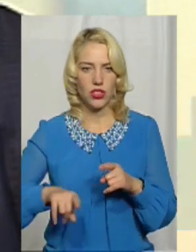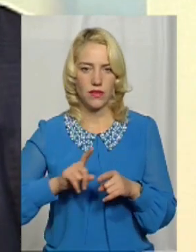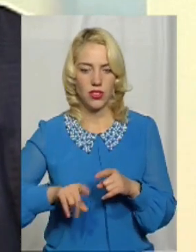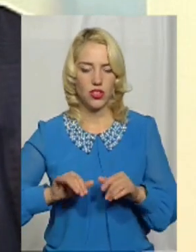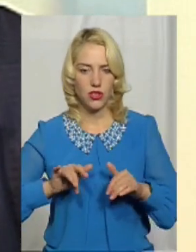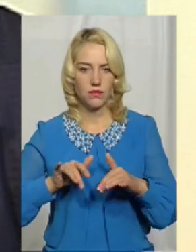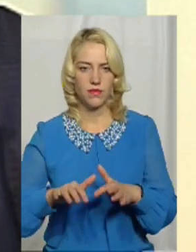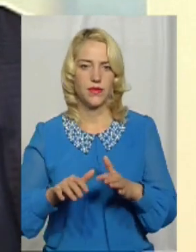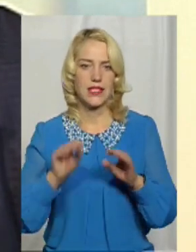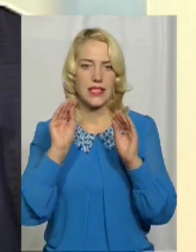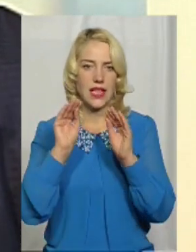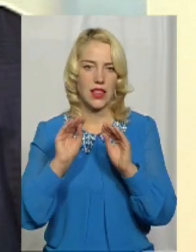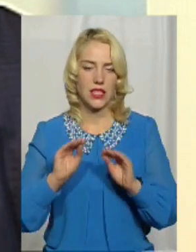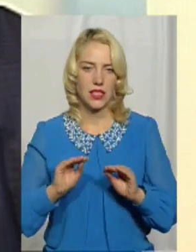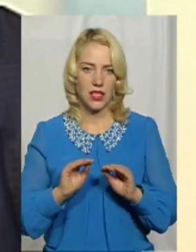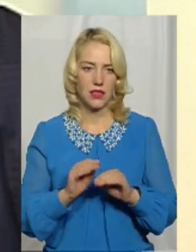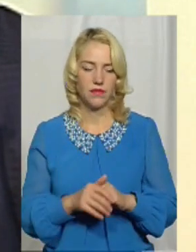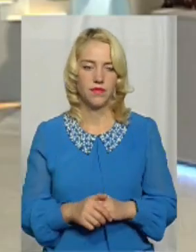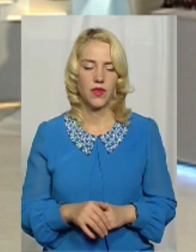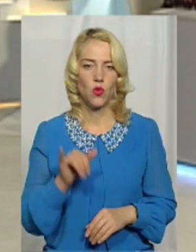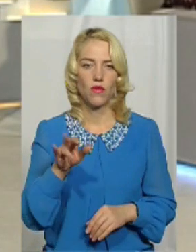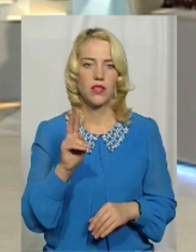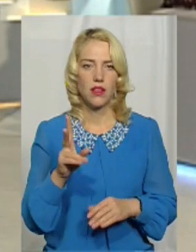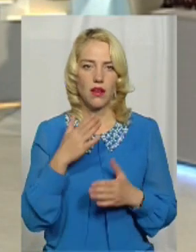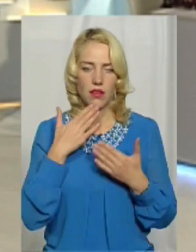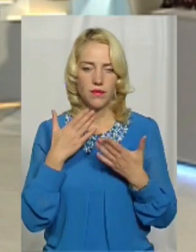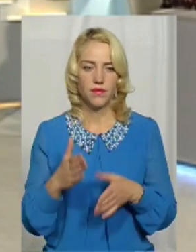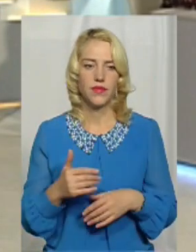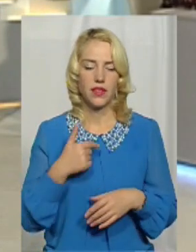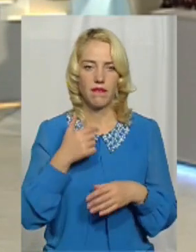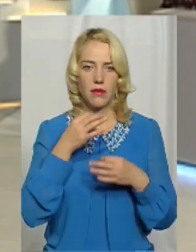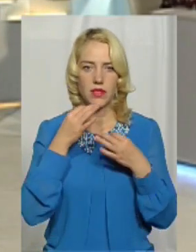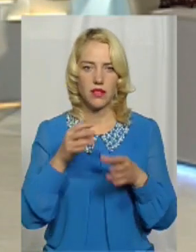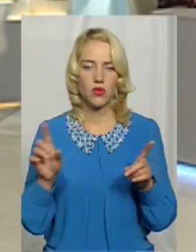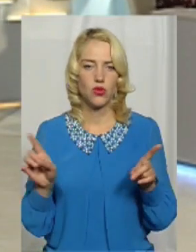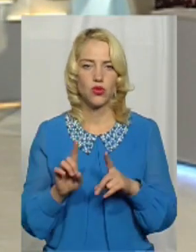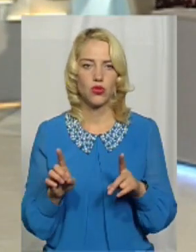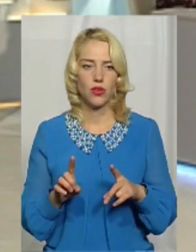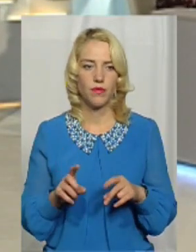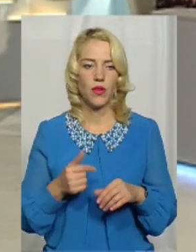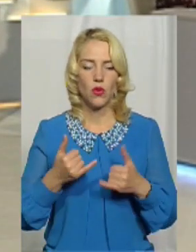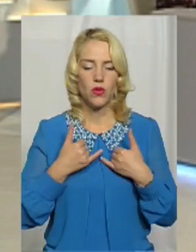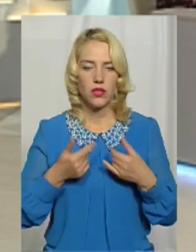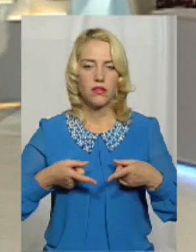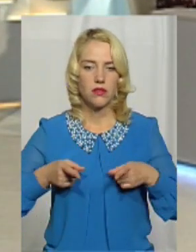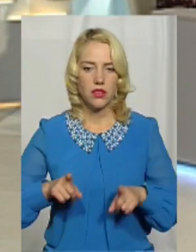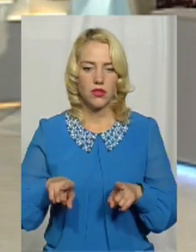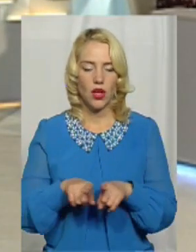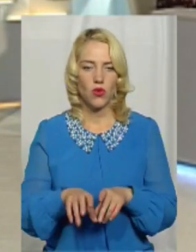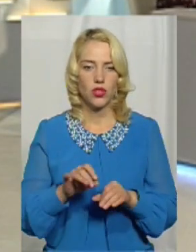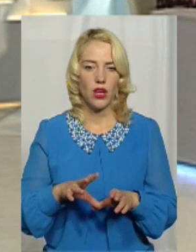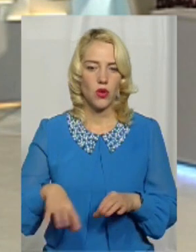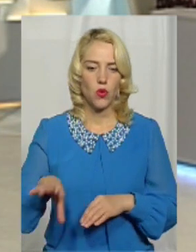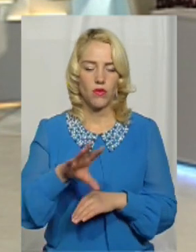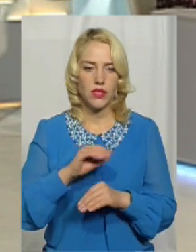швидше ця статистика. От, і... У вас як, пане Володимире? Я вам скажу, що в цьому році у нас дійсно також, як і